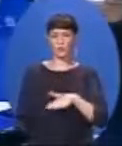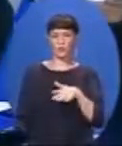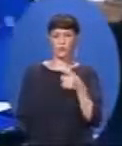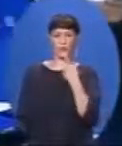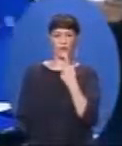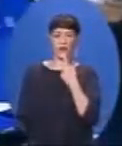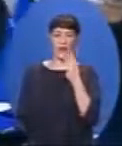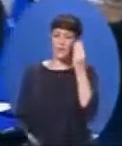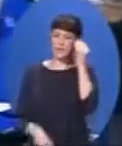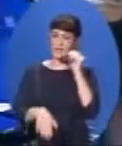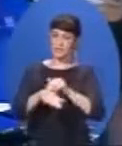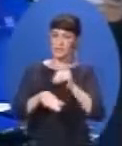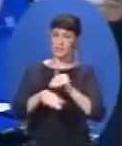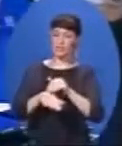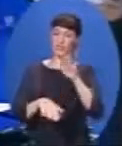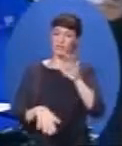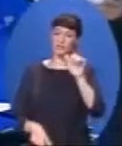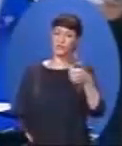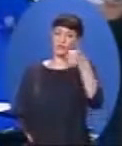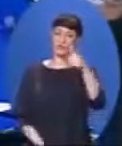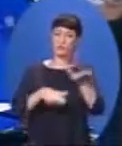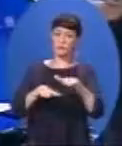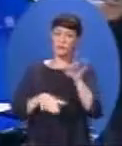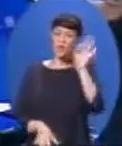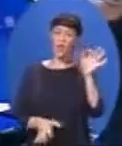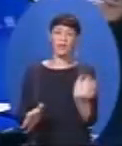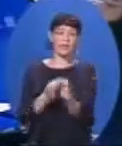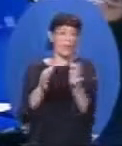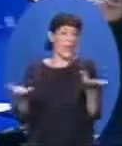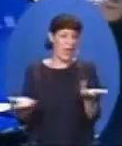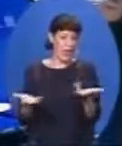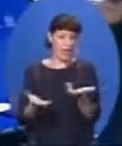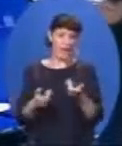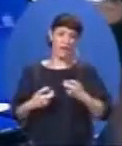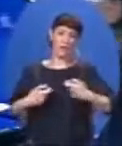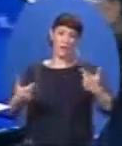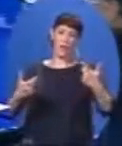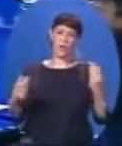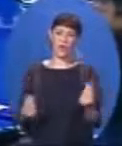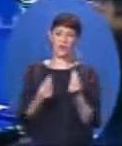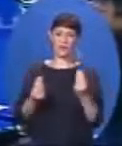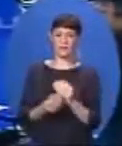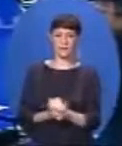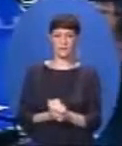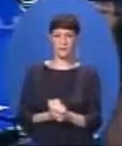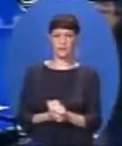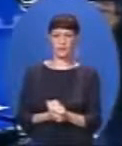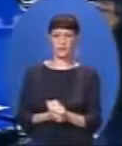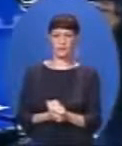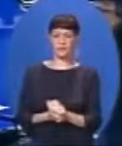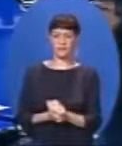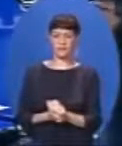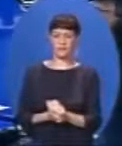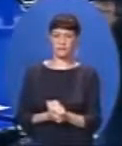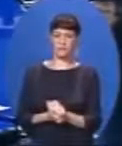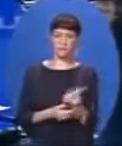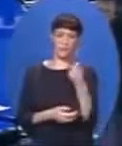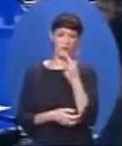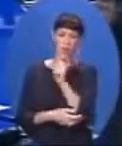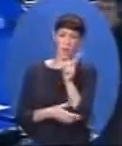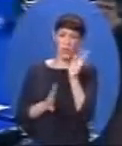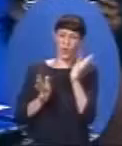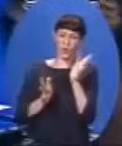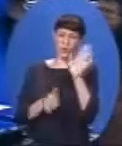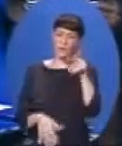מלמכור רהיטים. זה לא נוגע, זה לא נוגע. הוא לא כל כך נורא למכור רהיטים. אבל זה לא נורא למכור רהיטים. ארמוני, אבל תשמע רגע. אבל זה לא נורא